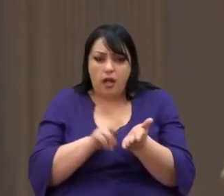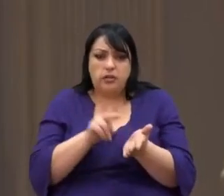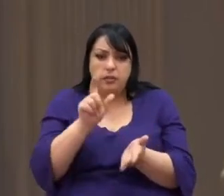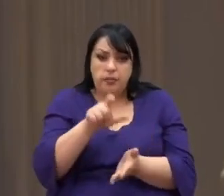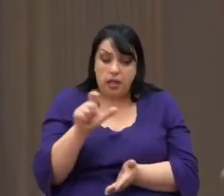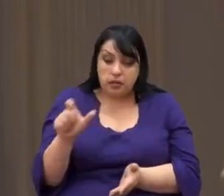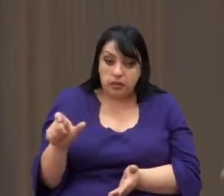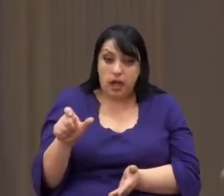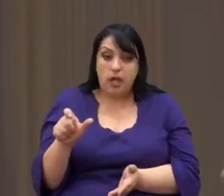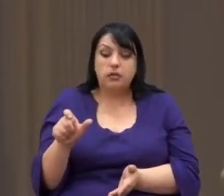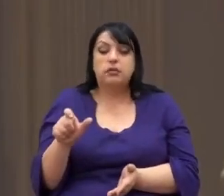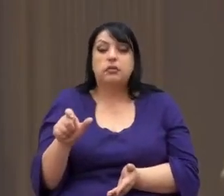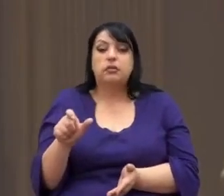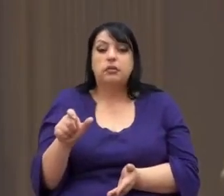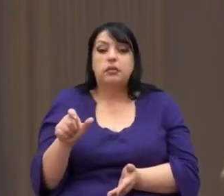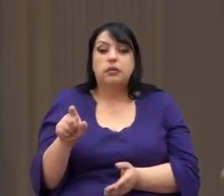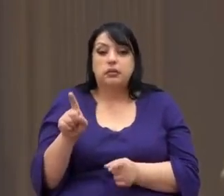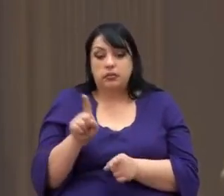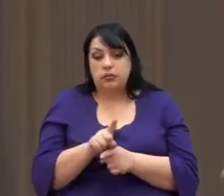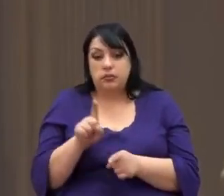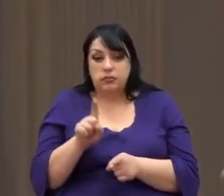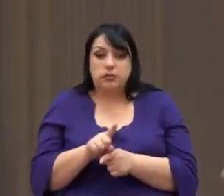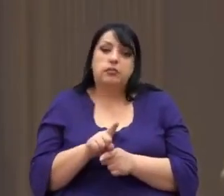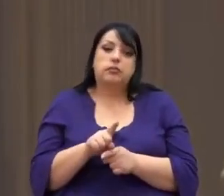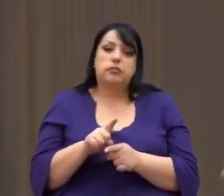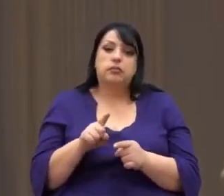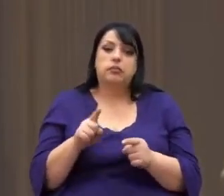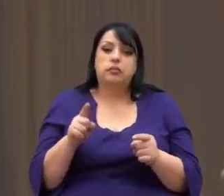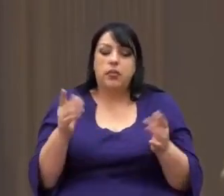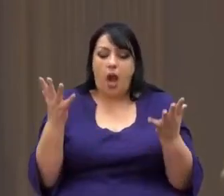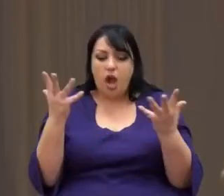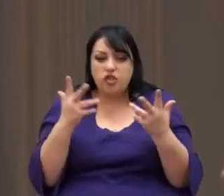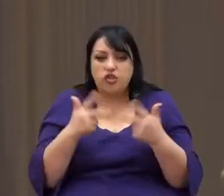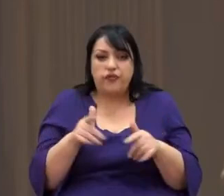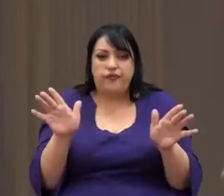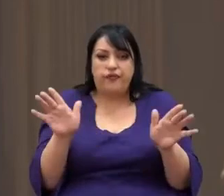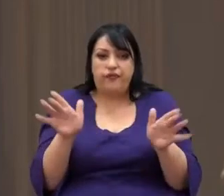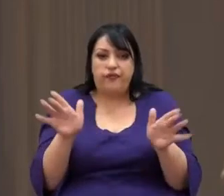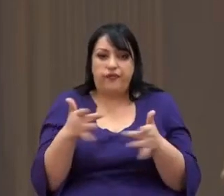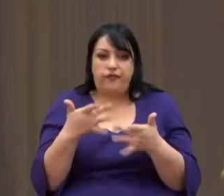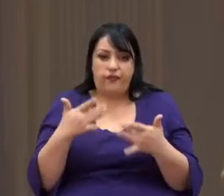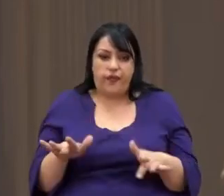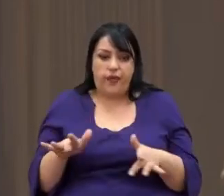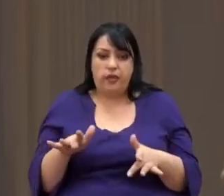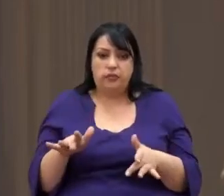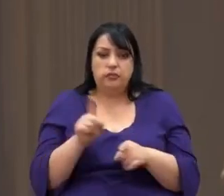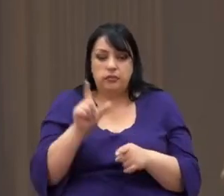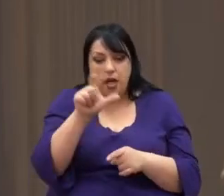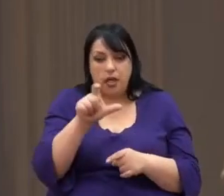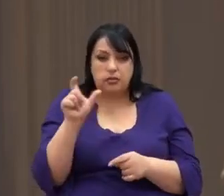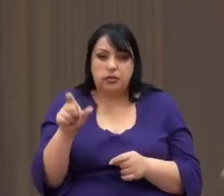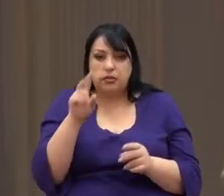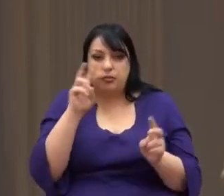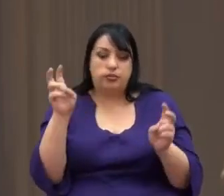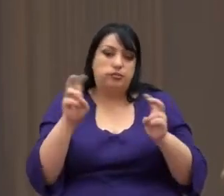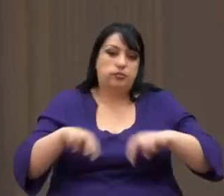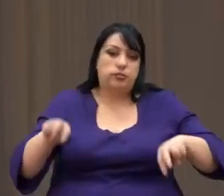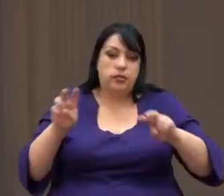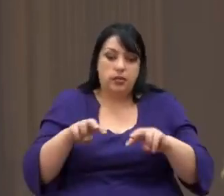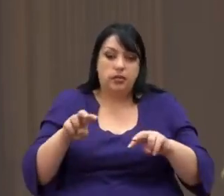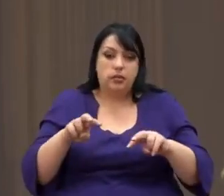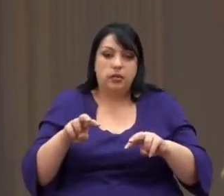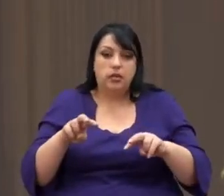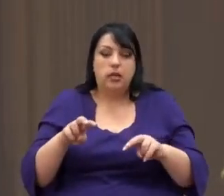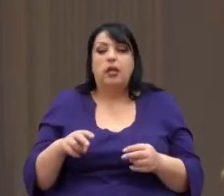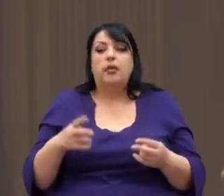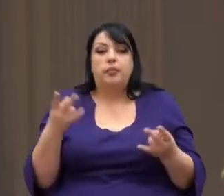լինել նրանց առաջ։ Քաղաքական ուժերի հաշվետվությունը պետք է լինի